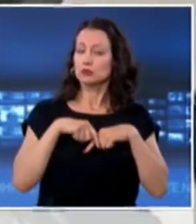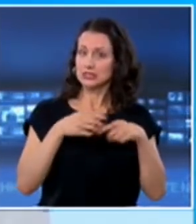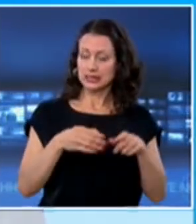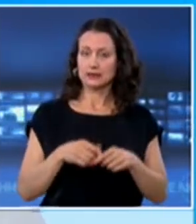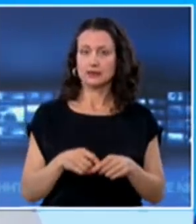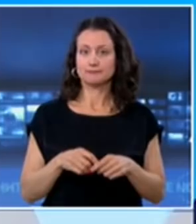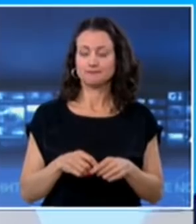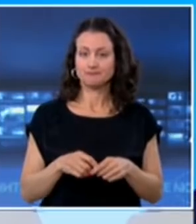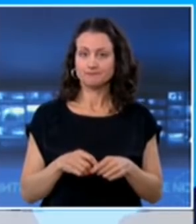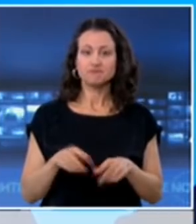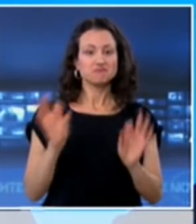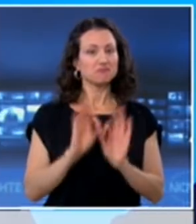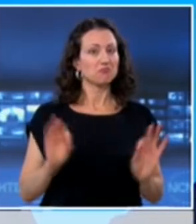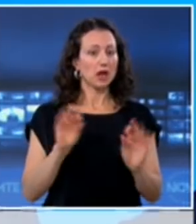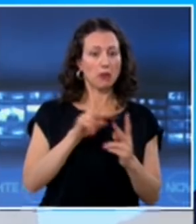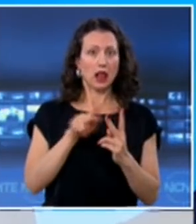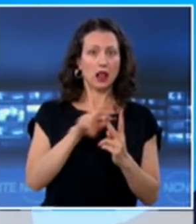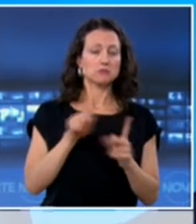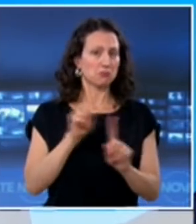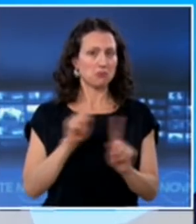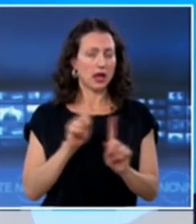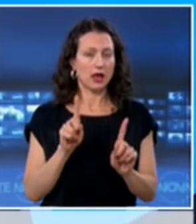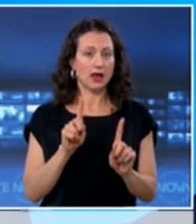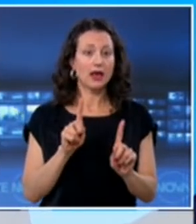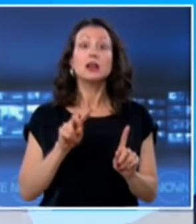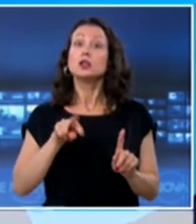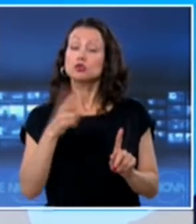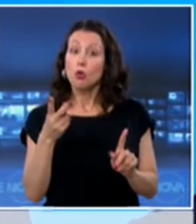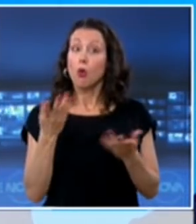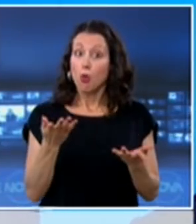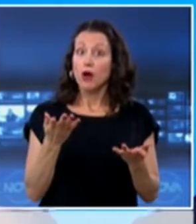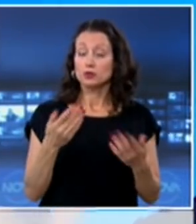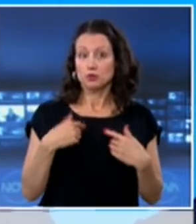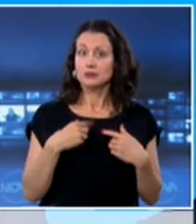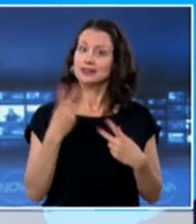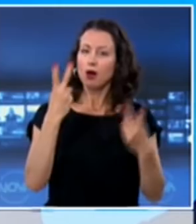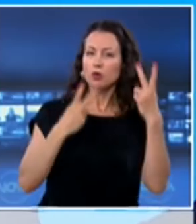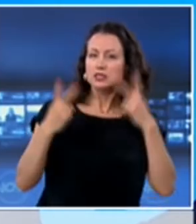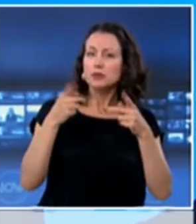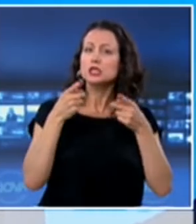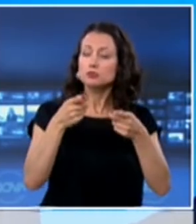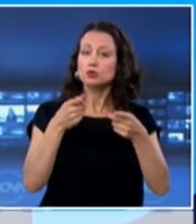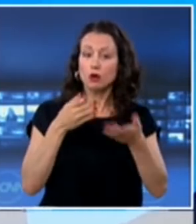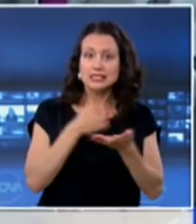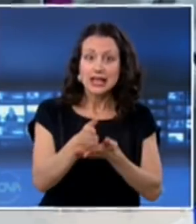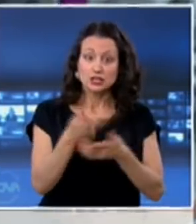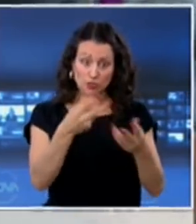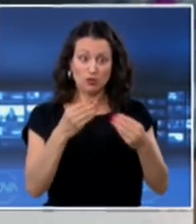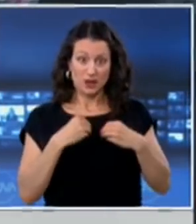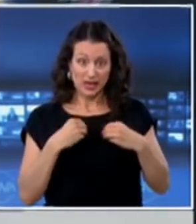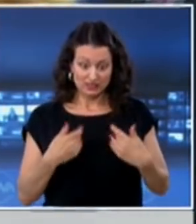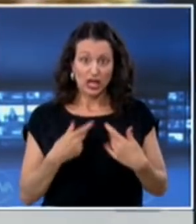управлението. Нито имало ултиматум, нито имало нещо, което да е било така, че да може действително да бъде изтълкувано по начина, по който в момента ни формулирате.